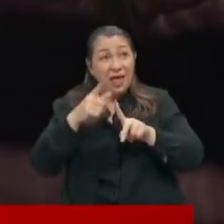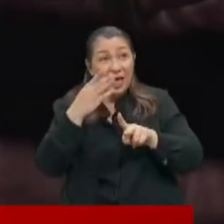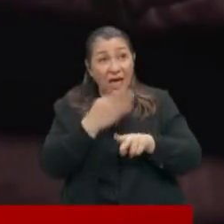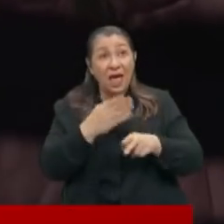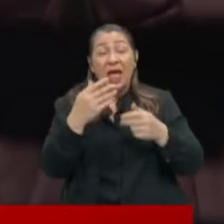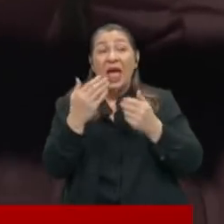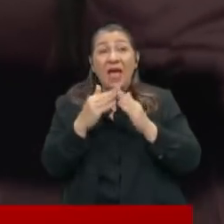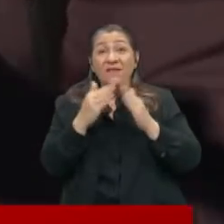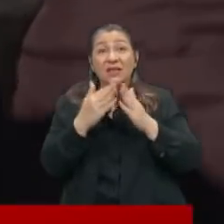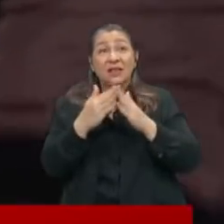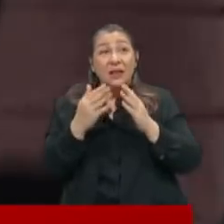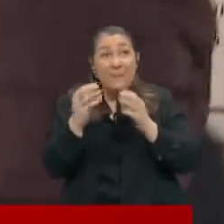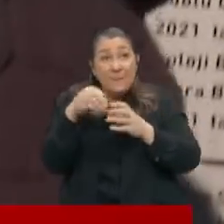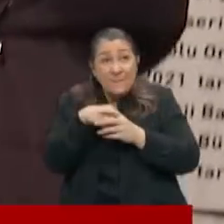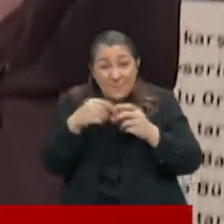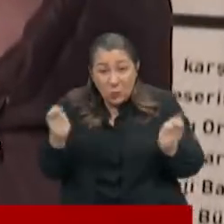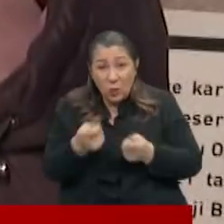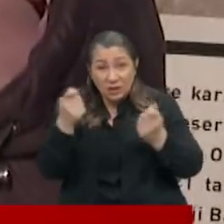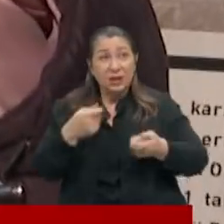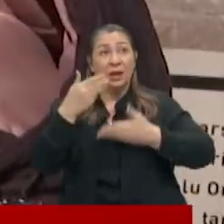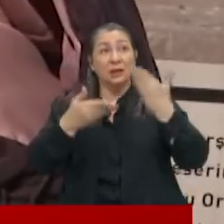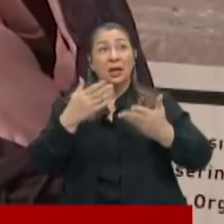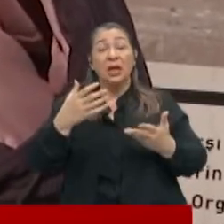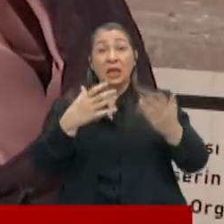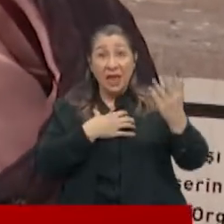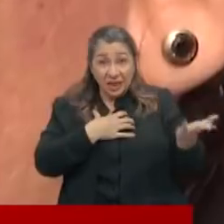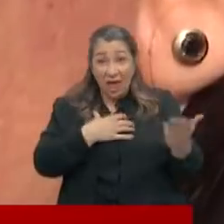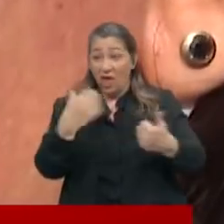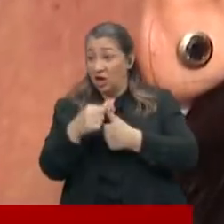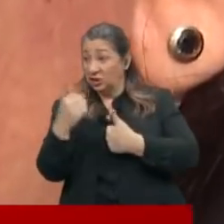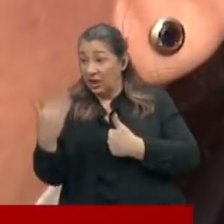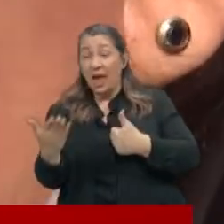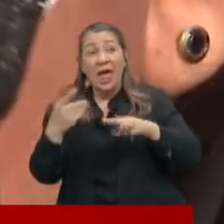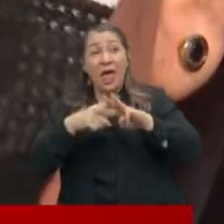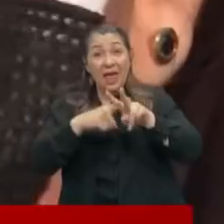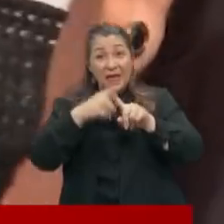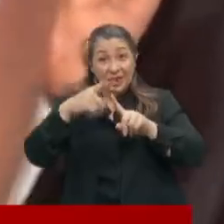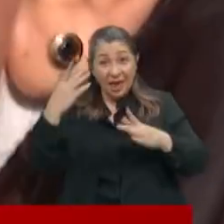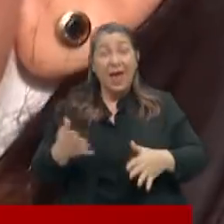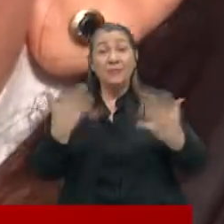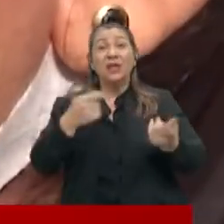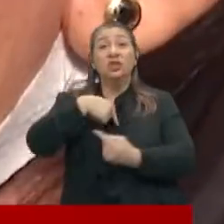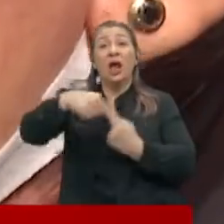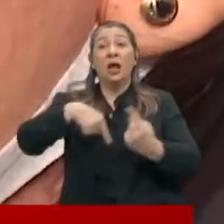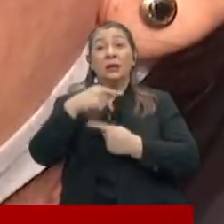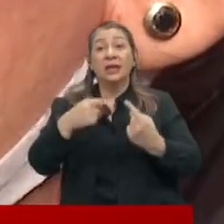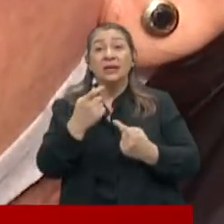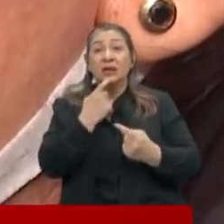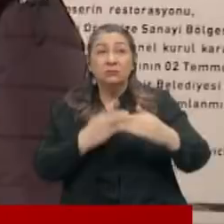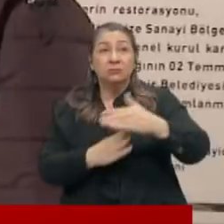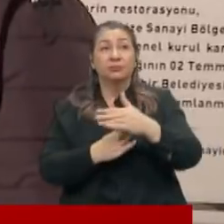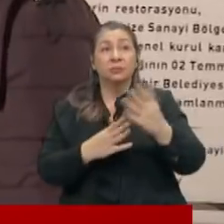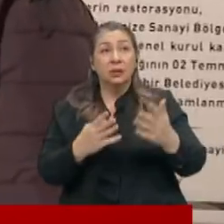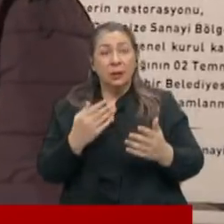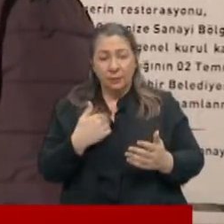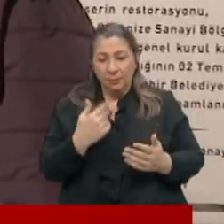Aslan'sa evlerini nasıl bir arada tutmaya çalıştıklarını, kendi de eşi de hem EYT'de hem de iş ararken yaşa takılanlardan.